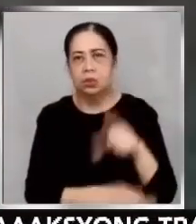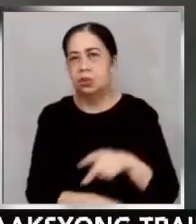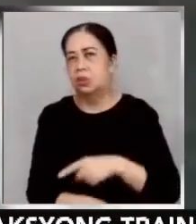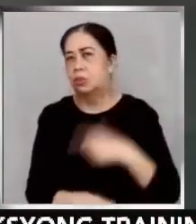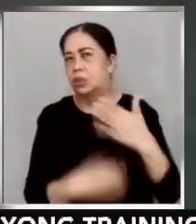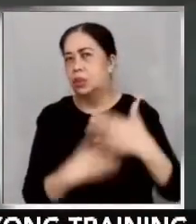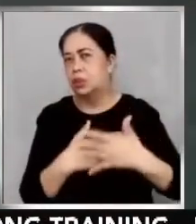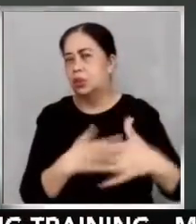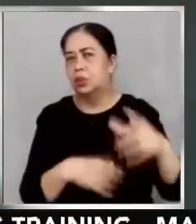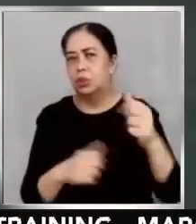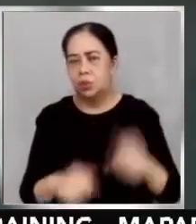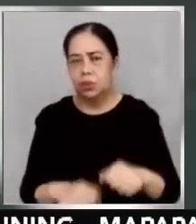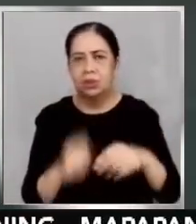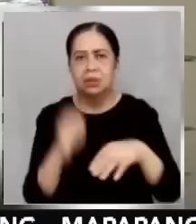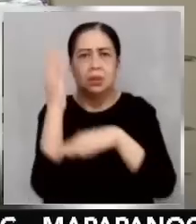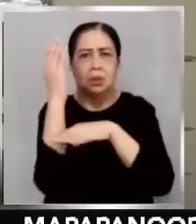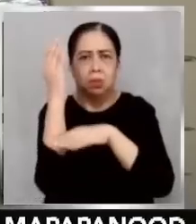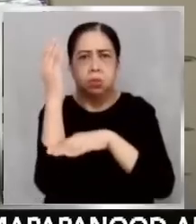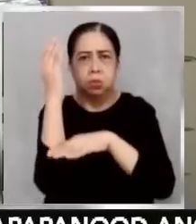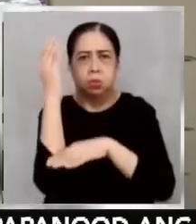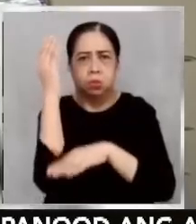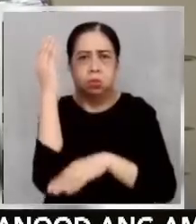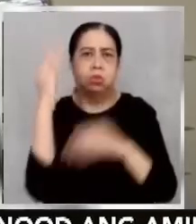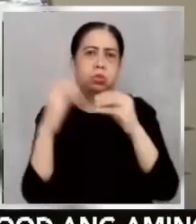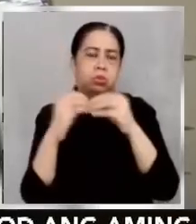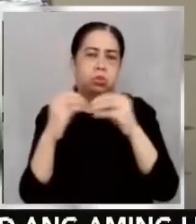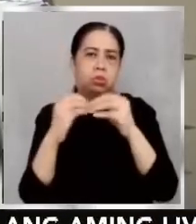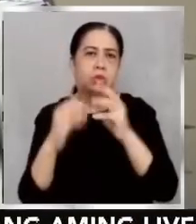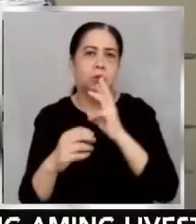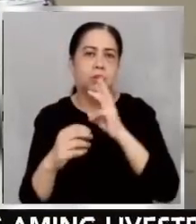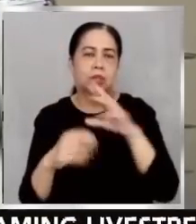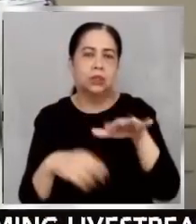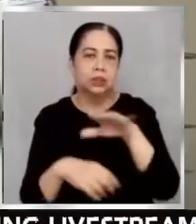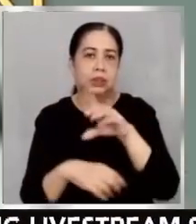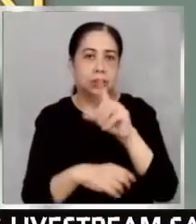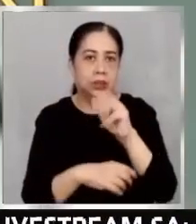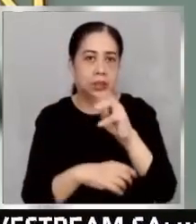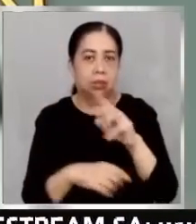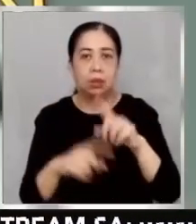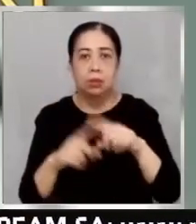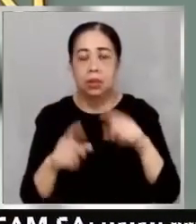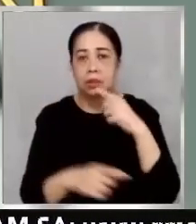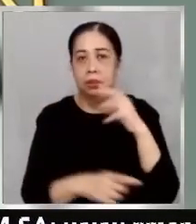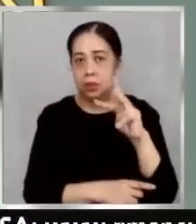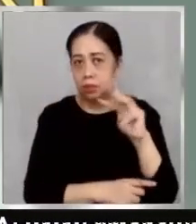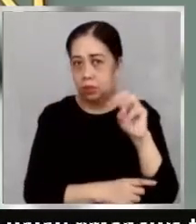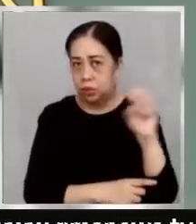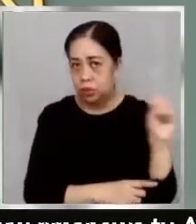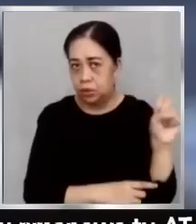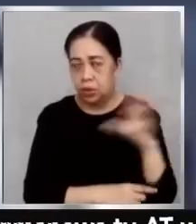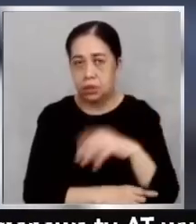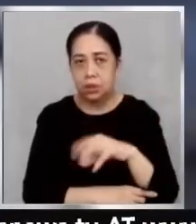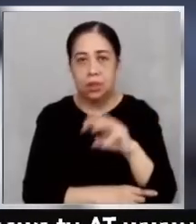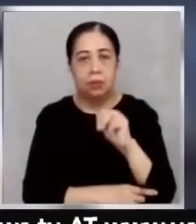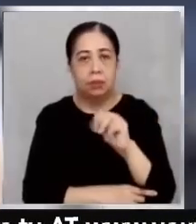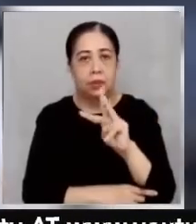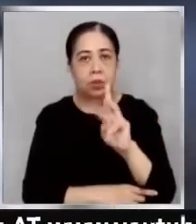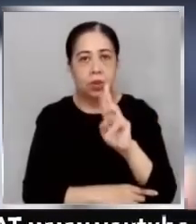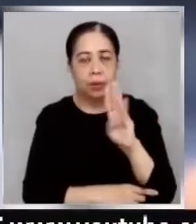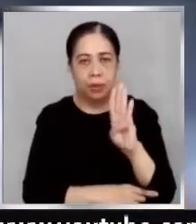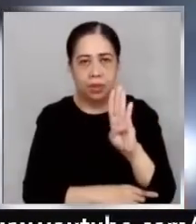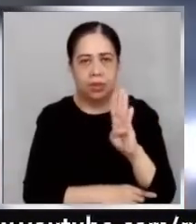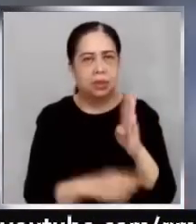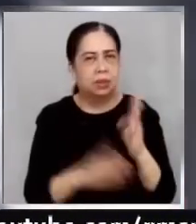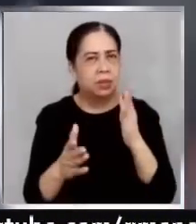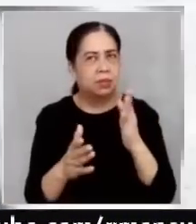pwedeng bumaba ang level ng tubig sa dam. Pero sabi ng MWSS at NWRB, baka hindi naman umulit